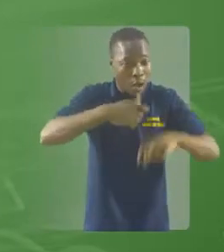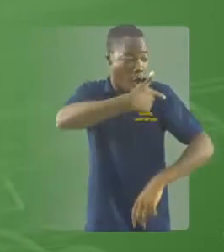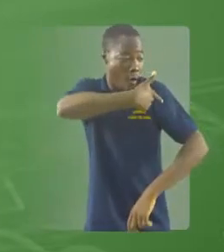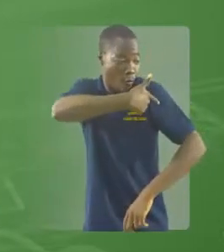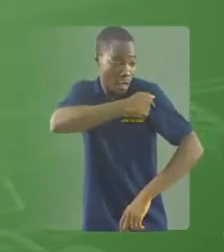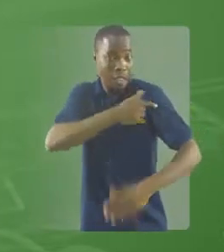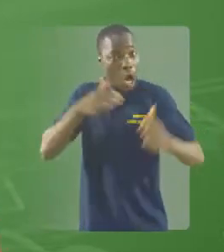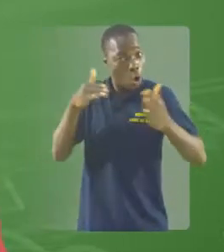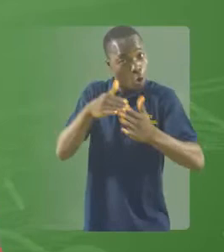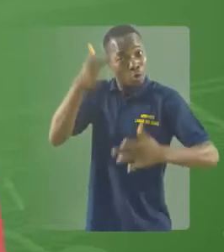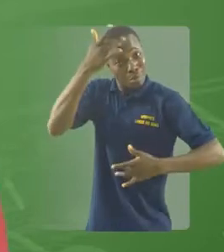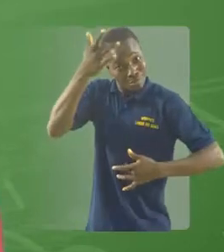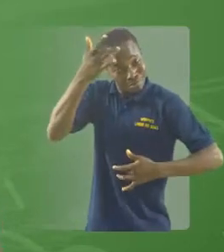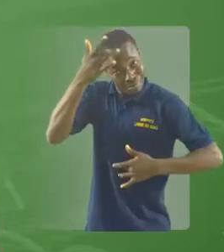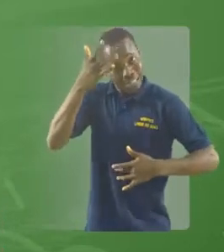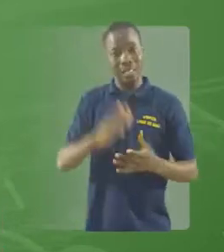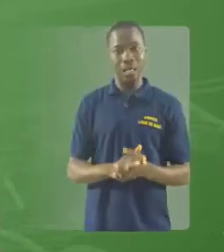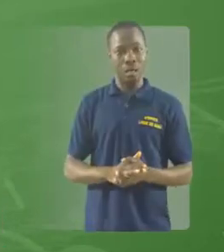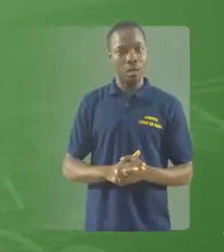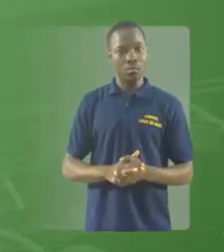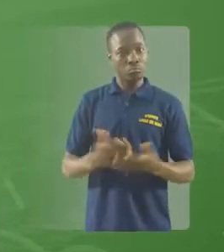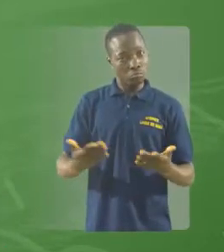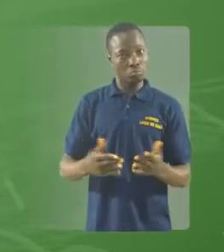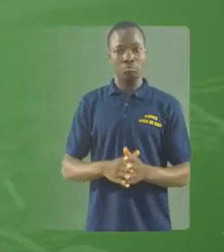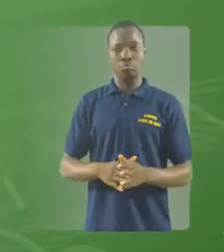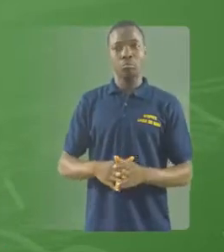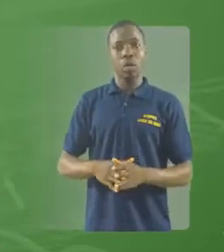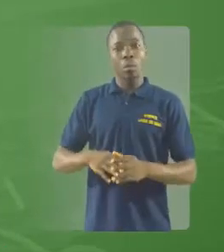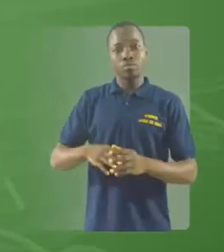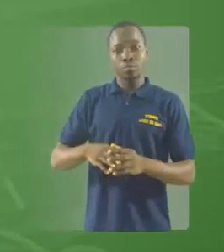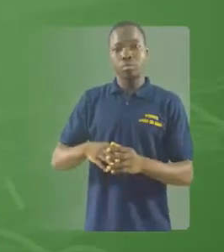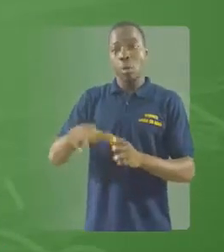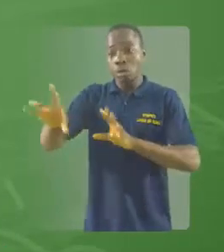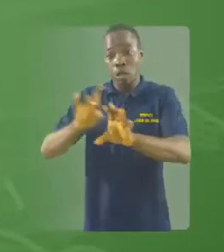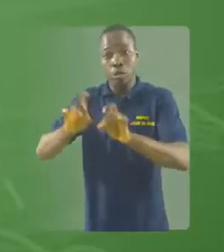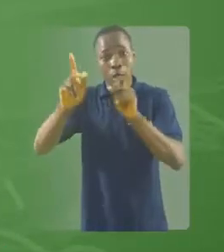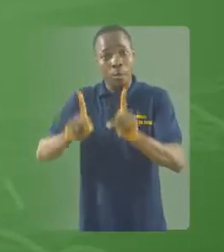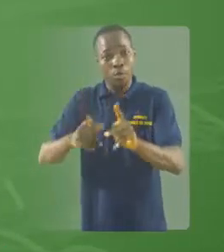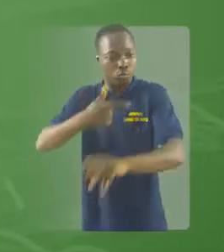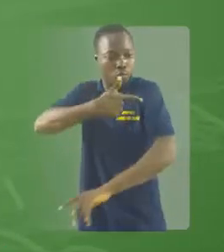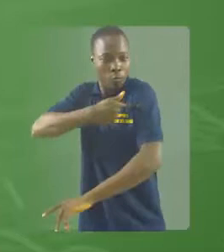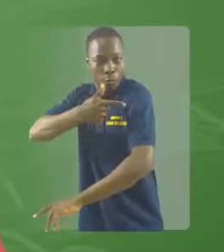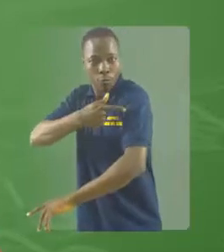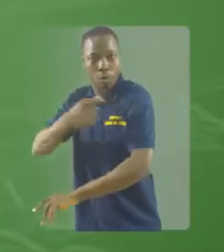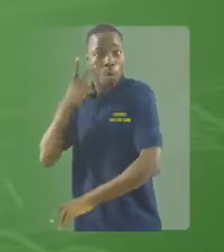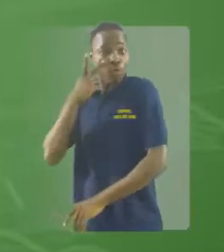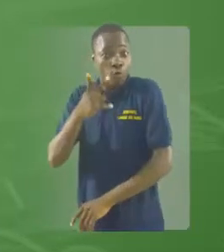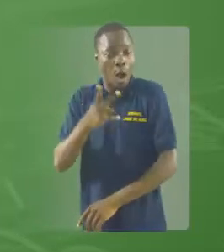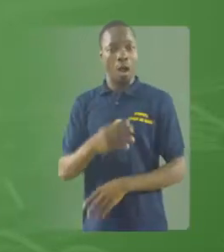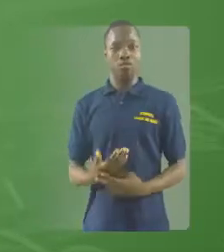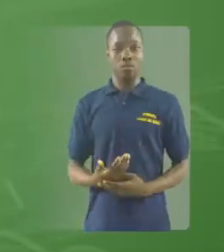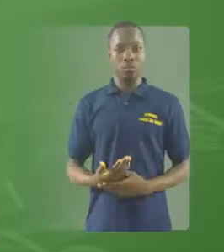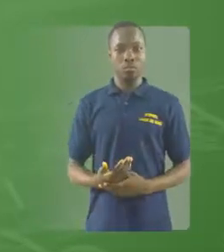vaccin contre le coronavirus, des tests vont être faits sur un échantillon de